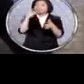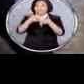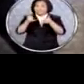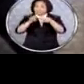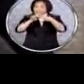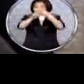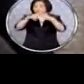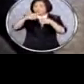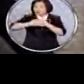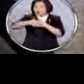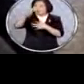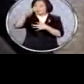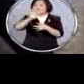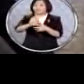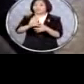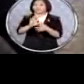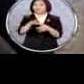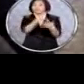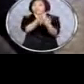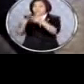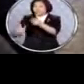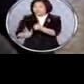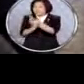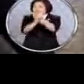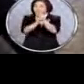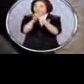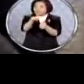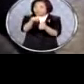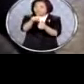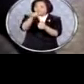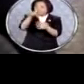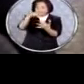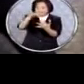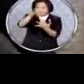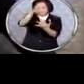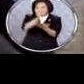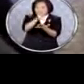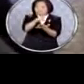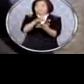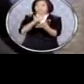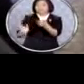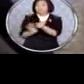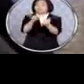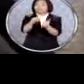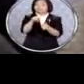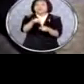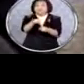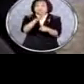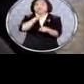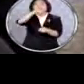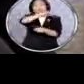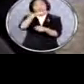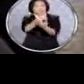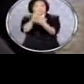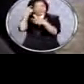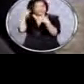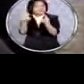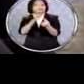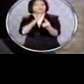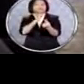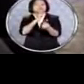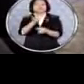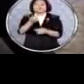过程以后，大家共同去支持哪一个选项，这个才是台湾共识。所以刚才马总统讲的